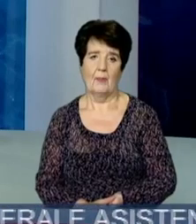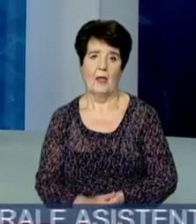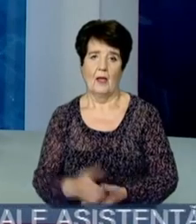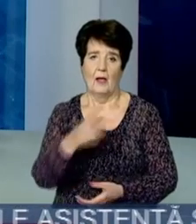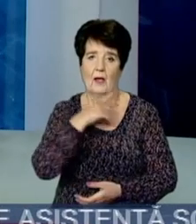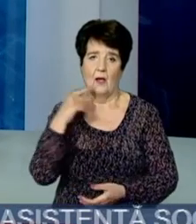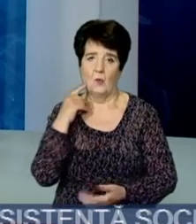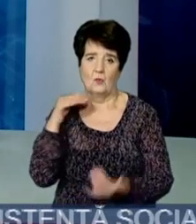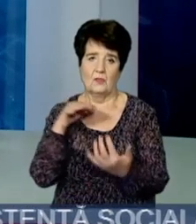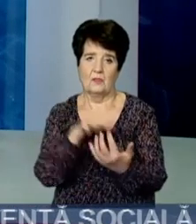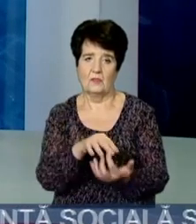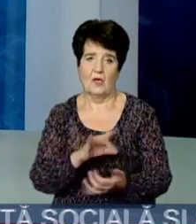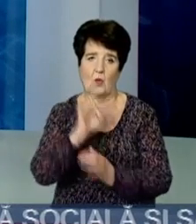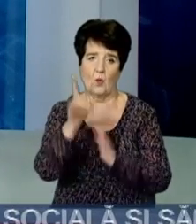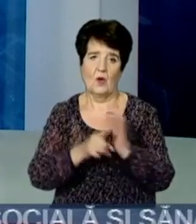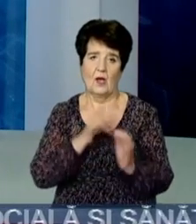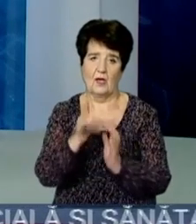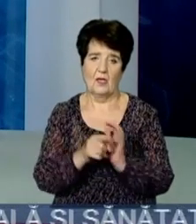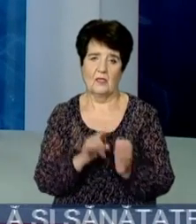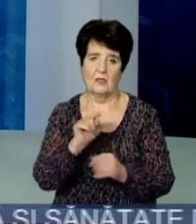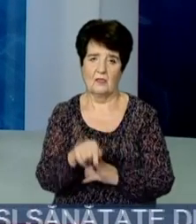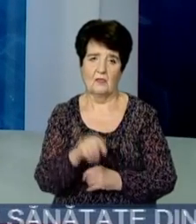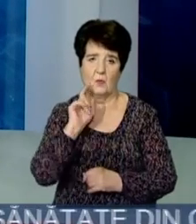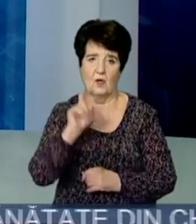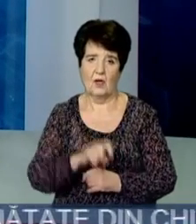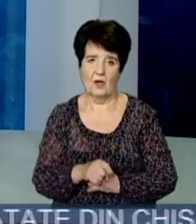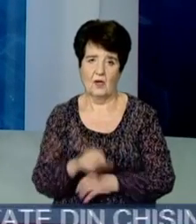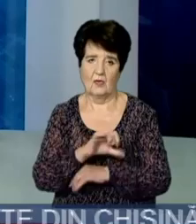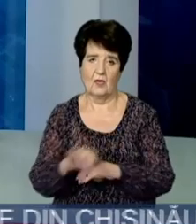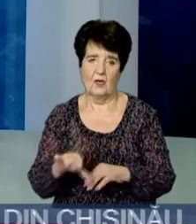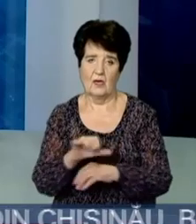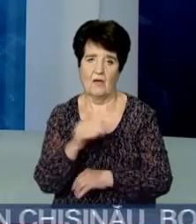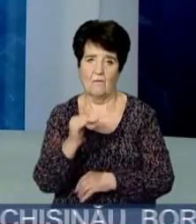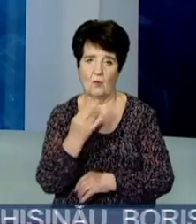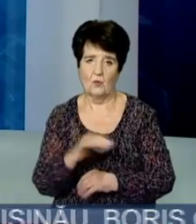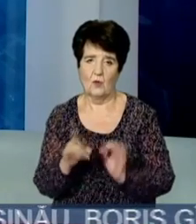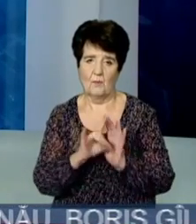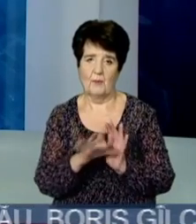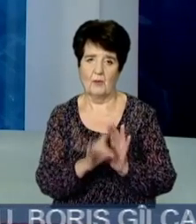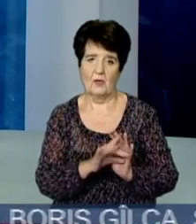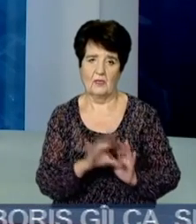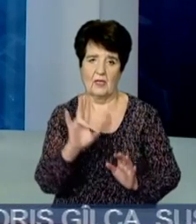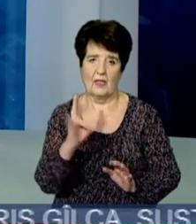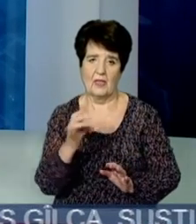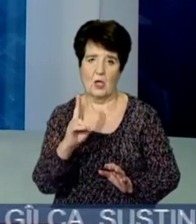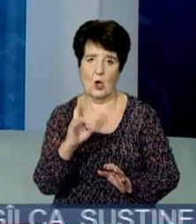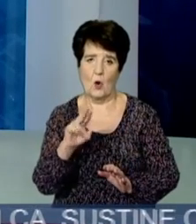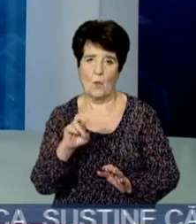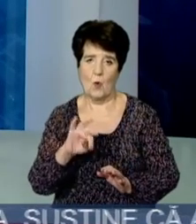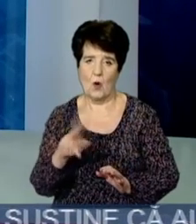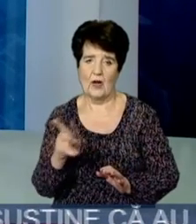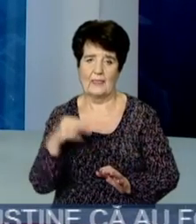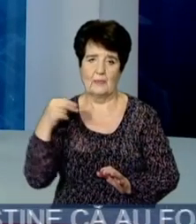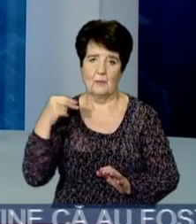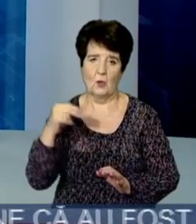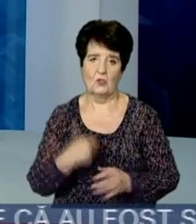Rusia a atacat din nou cu rachete localitățile ucrainene din spatele liniei frontului. S-au raportat bombardamente în Nicopol și Zaporojie. În